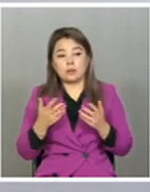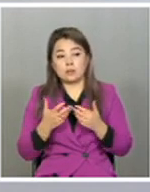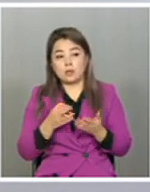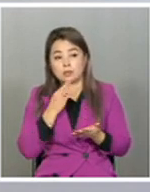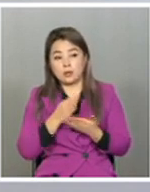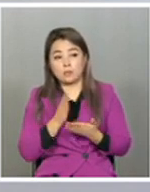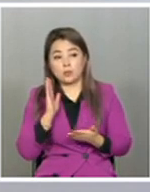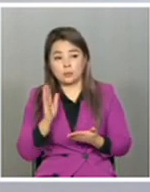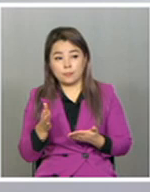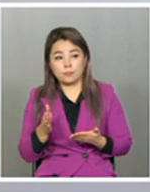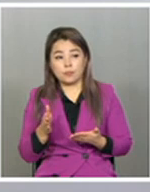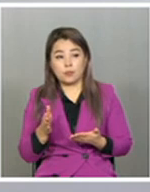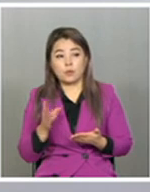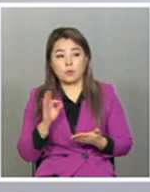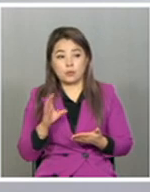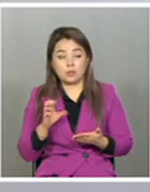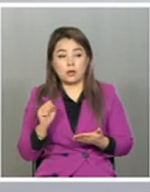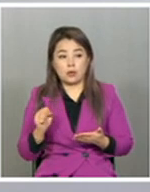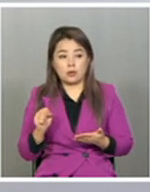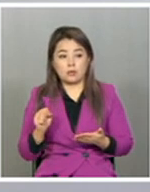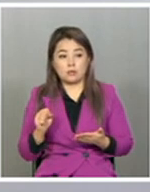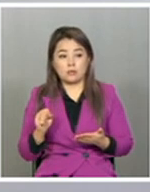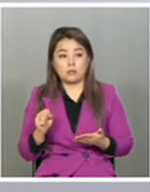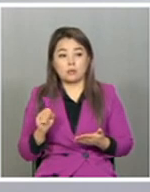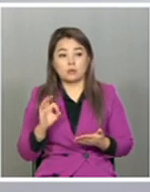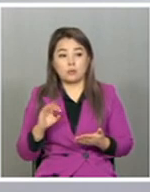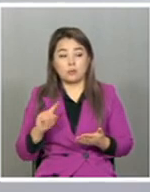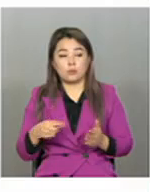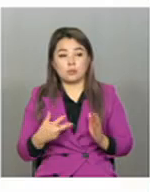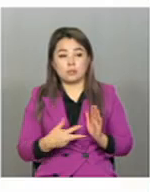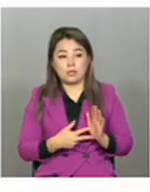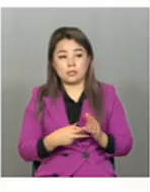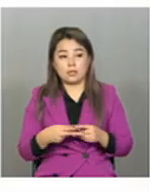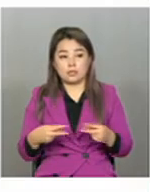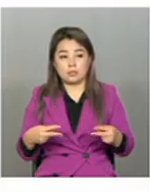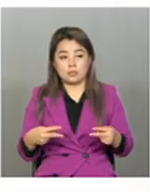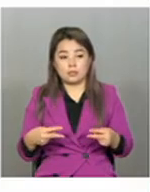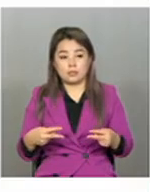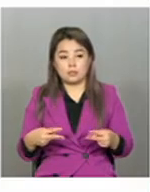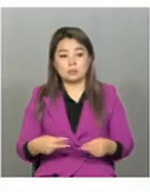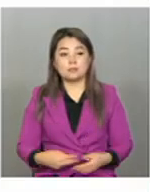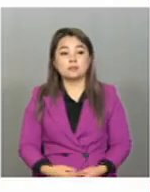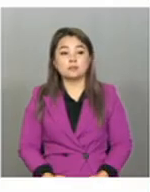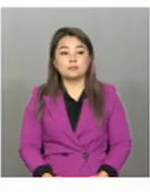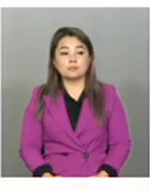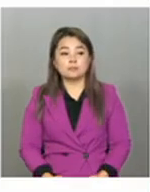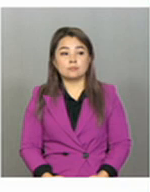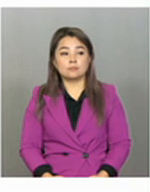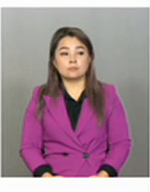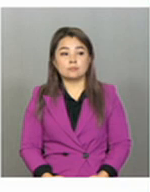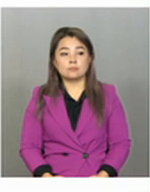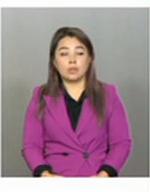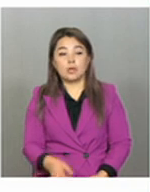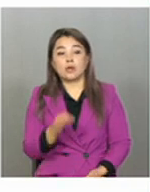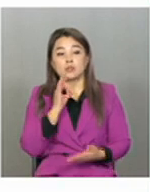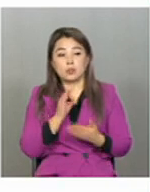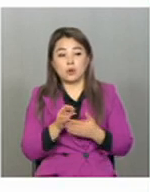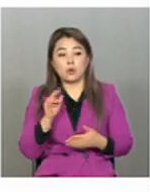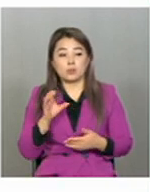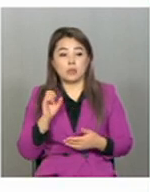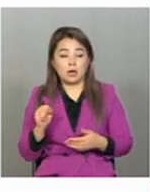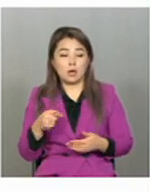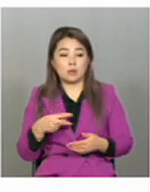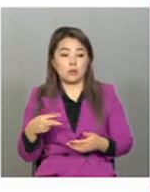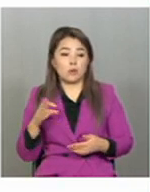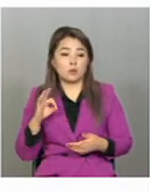жүргізетін болсақ, косинус а 0,18-ге тең болады екен. Яғни жауабы косинус а